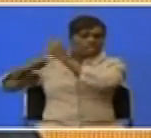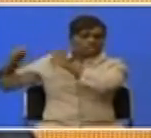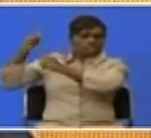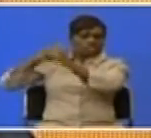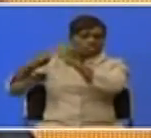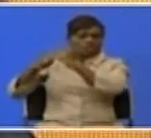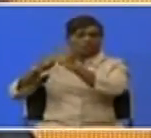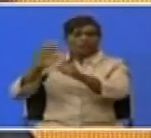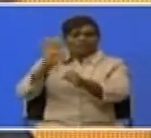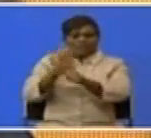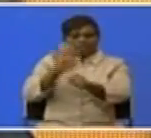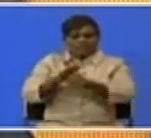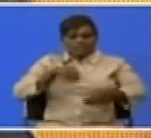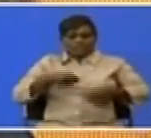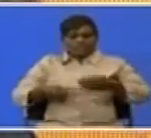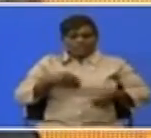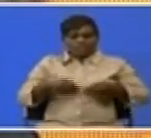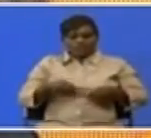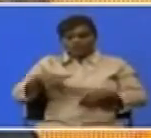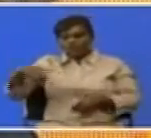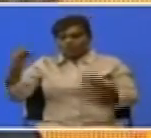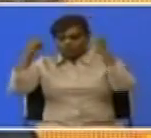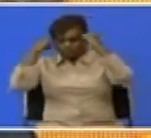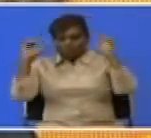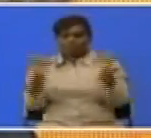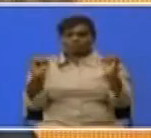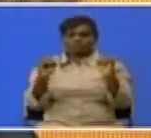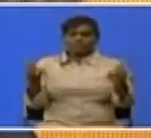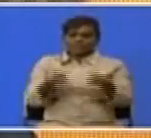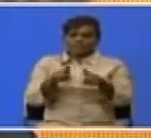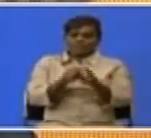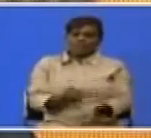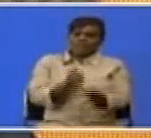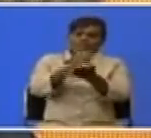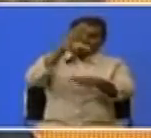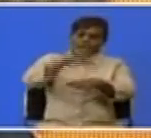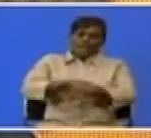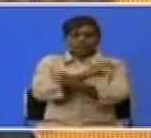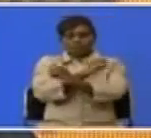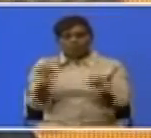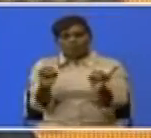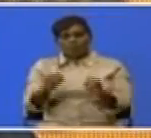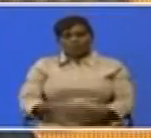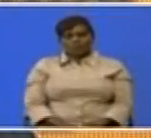zinazowanyima walemavu wengi nafasi ya masomo na hata misaada mingine ambayo ingeboresha maisha yao.